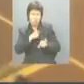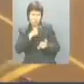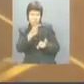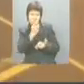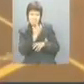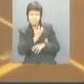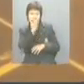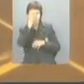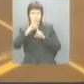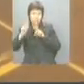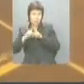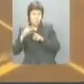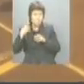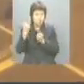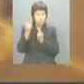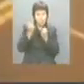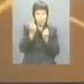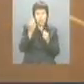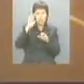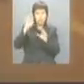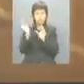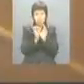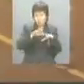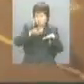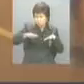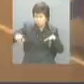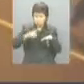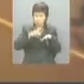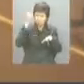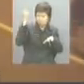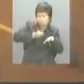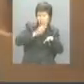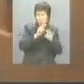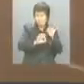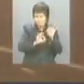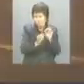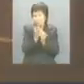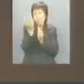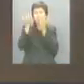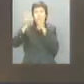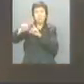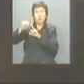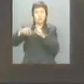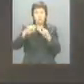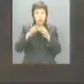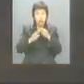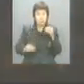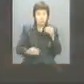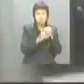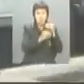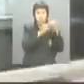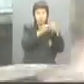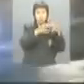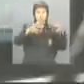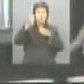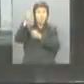ความวุ่นวายด้วยการโจมตีรถตำรวจและจุดไฟเผาจากนั้นเหตุการณ์จึงบานปลายกลายเป็นเหตุจราจรแล้วก็มีการปล้นสะดมร้